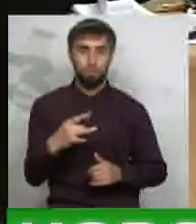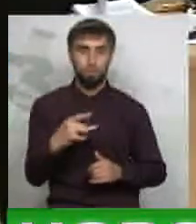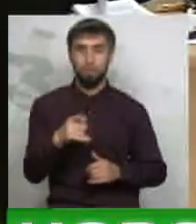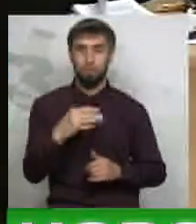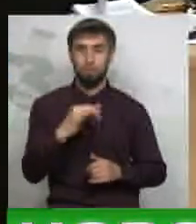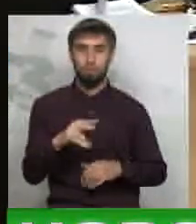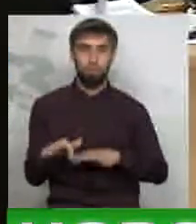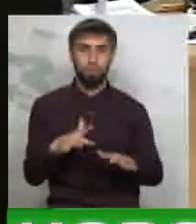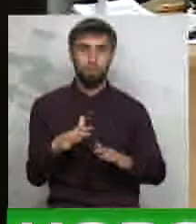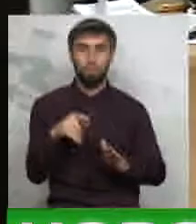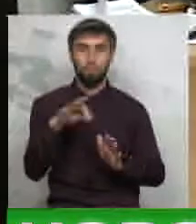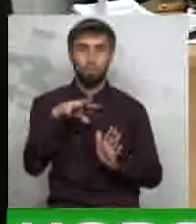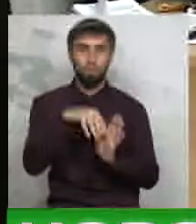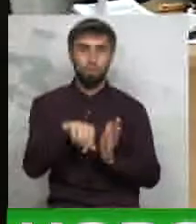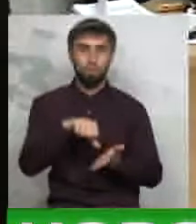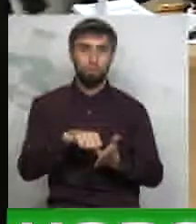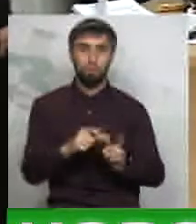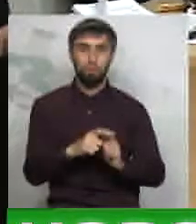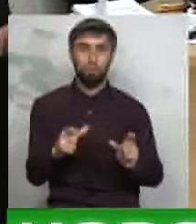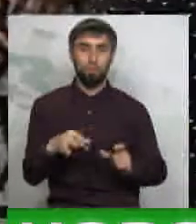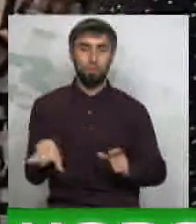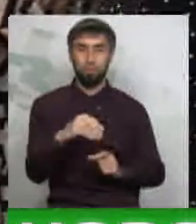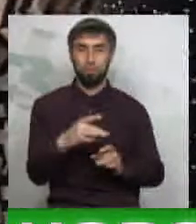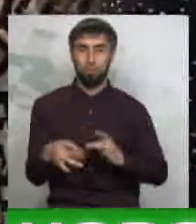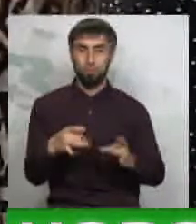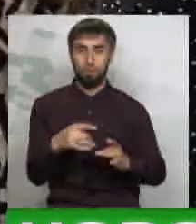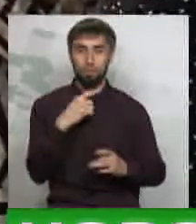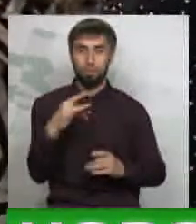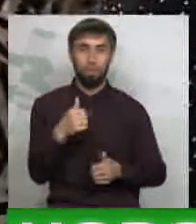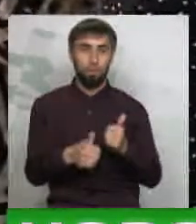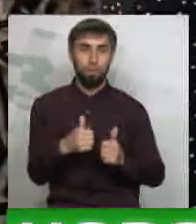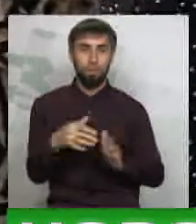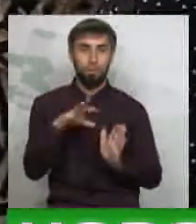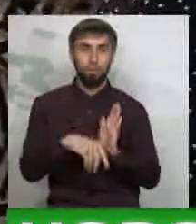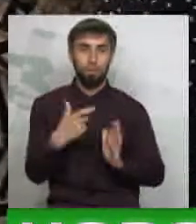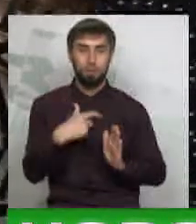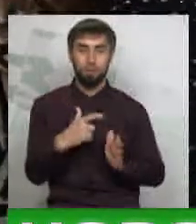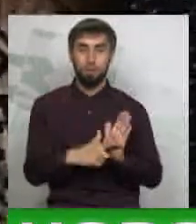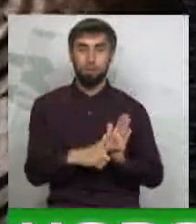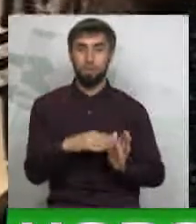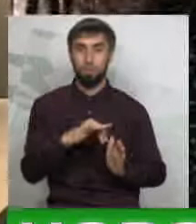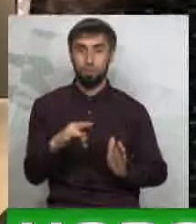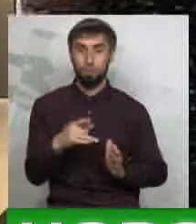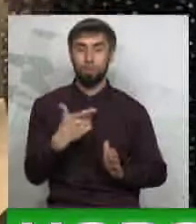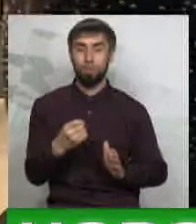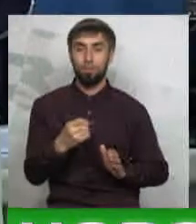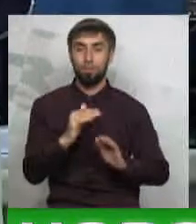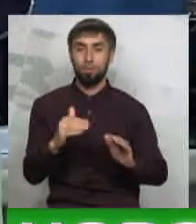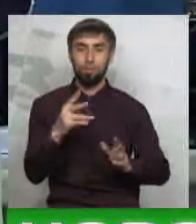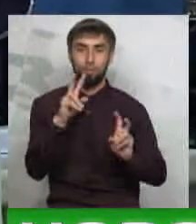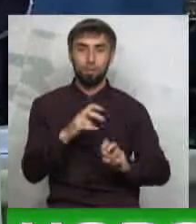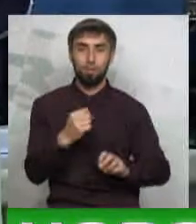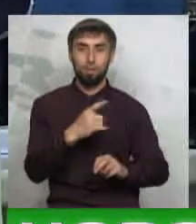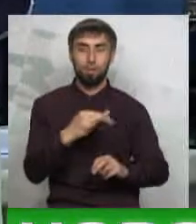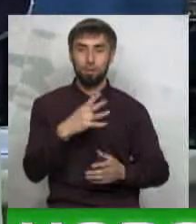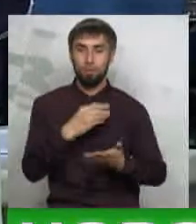Это цикл мероприятий, в нем участвуют школьники со всех районов республики. Конкурс включает в себя 7 туров, где ребят проверяют на